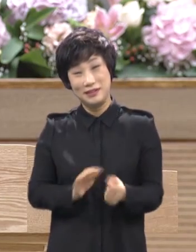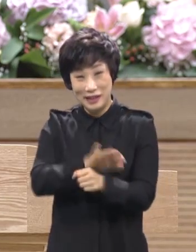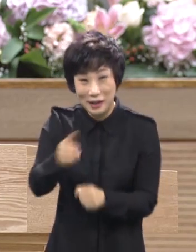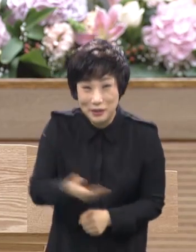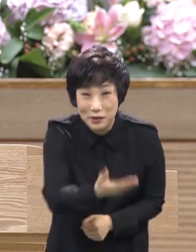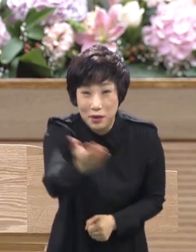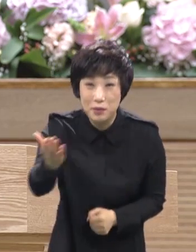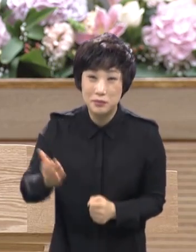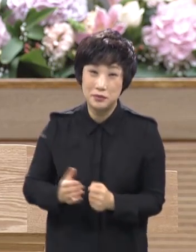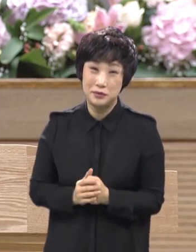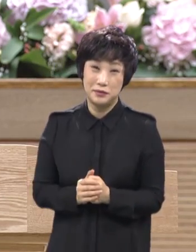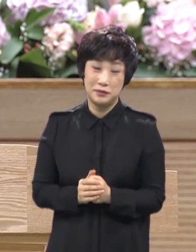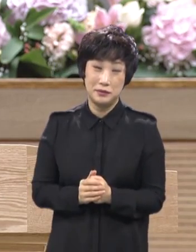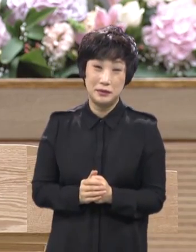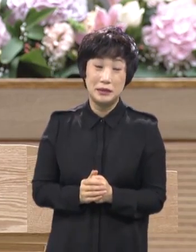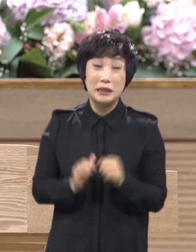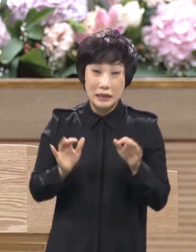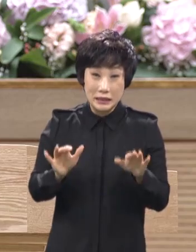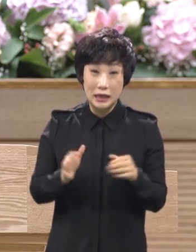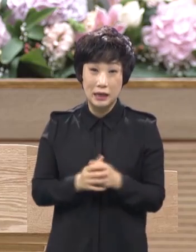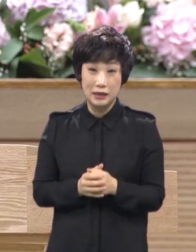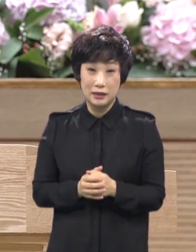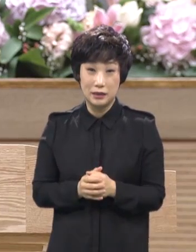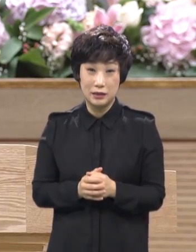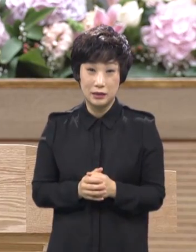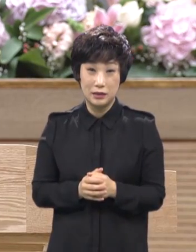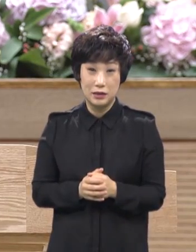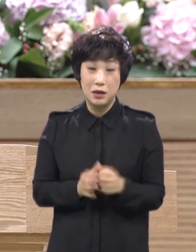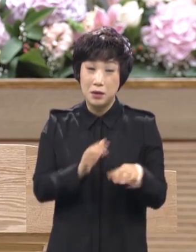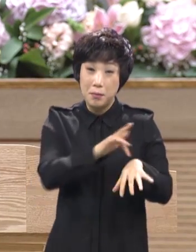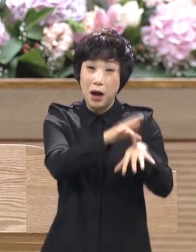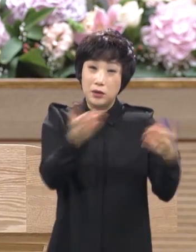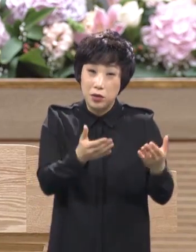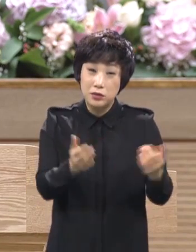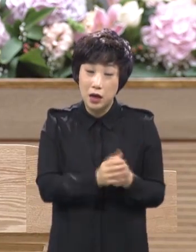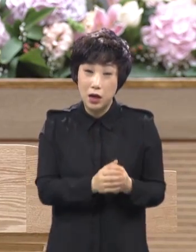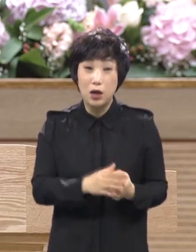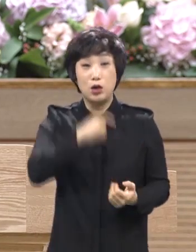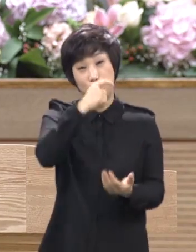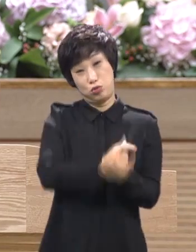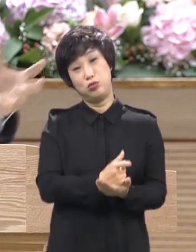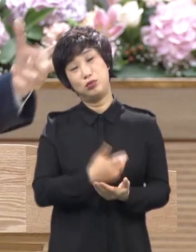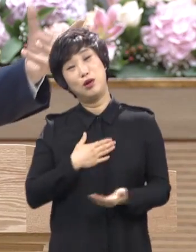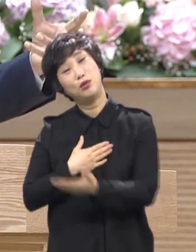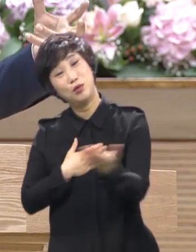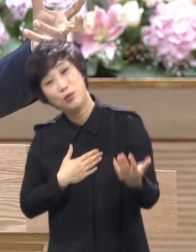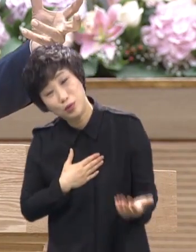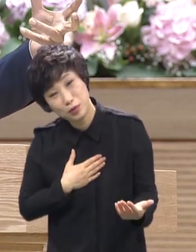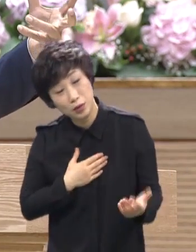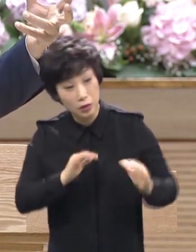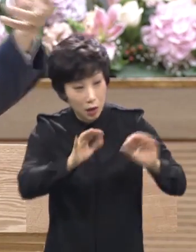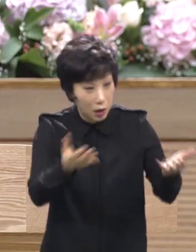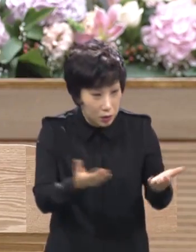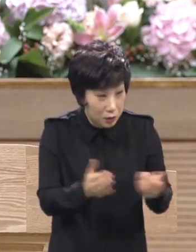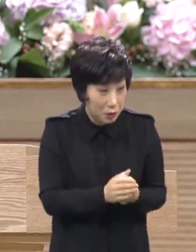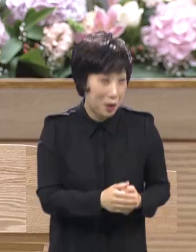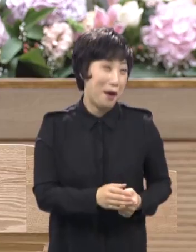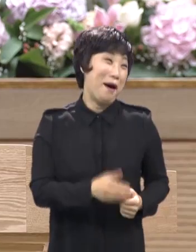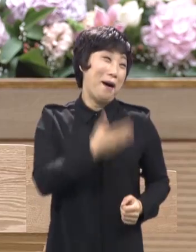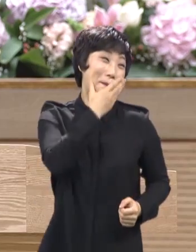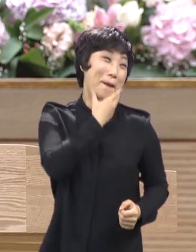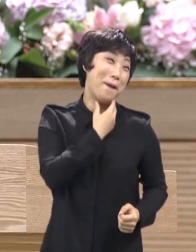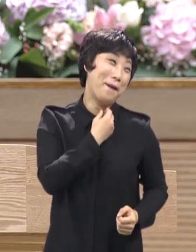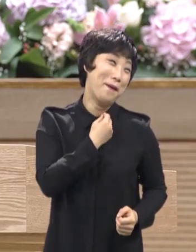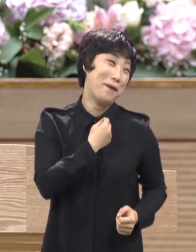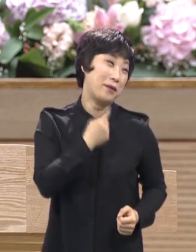여러분 보세요. 우리 마귀에게 속으면 이 세상 것을 축복의 대상으로